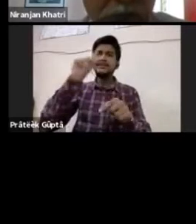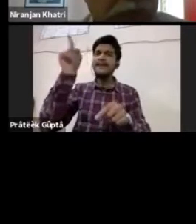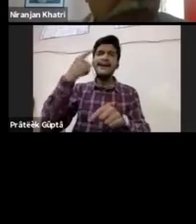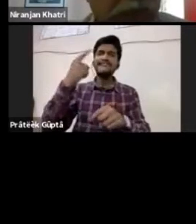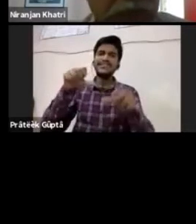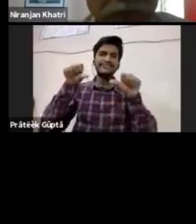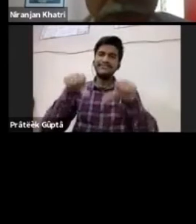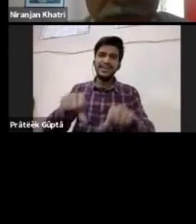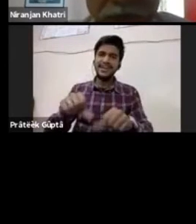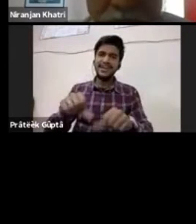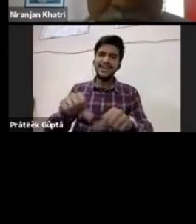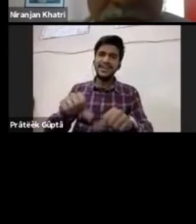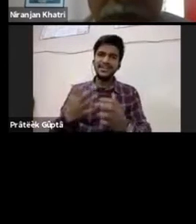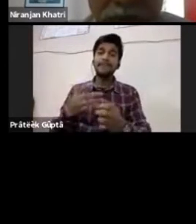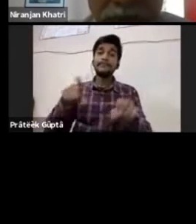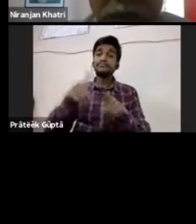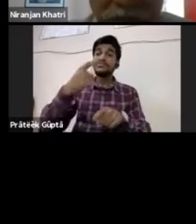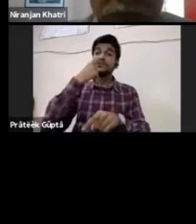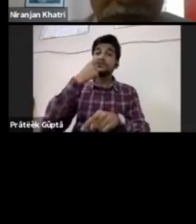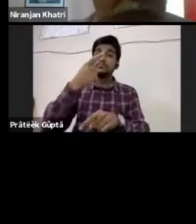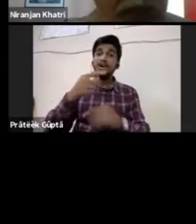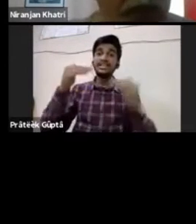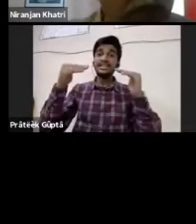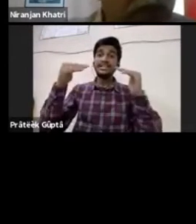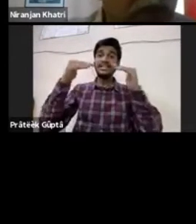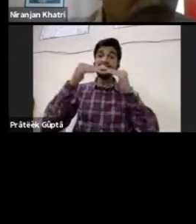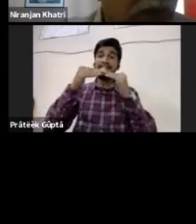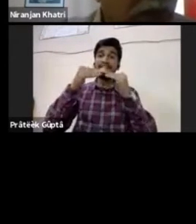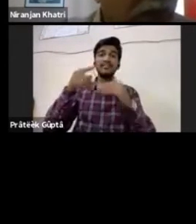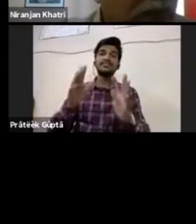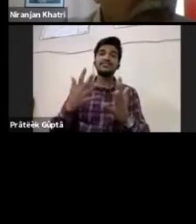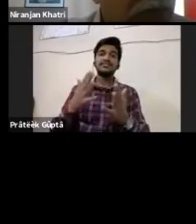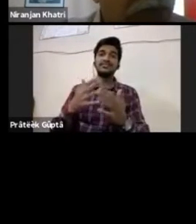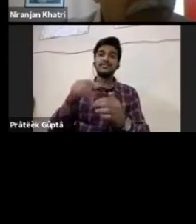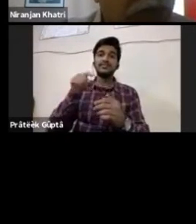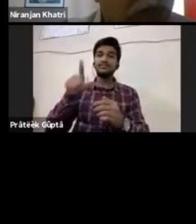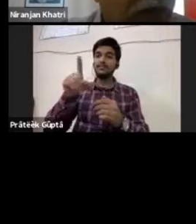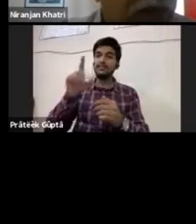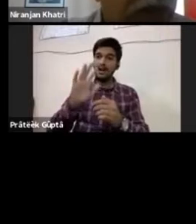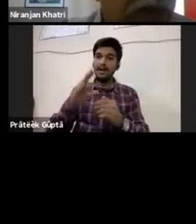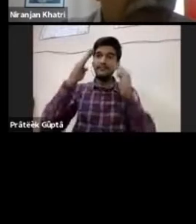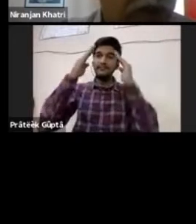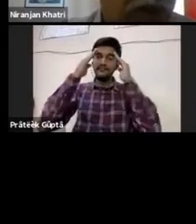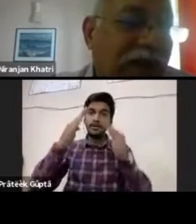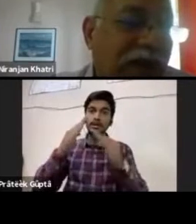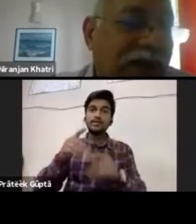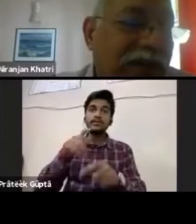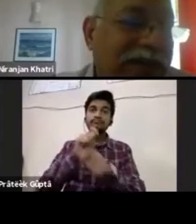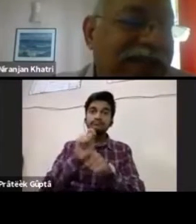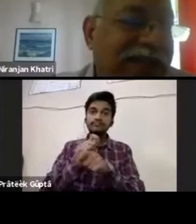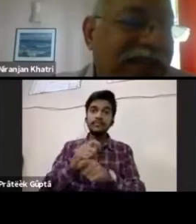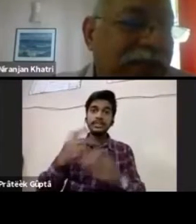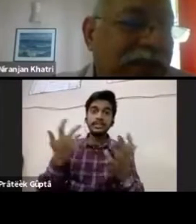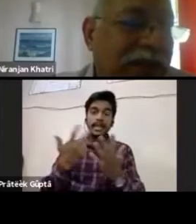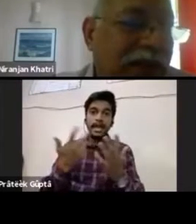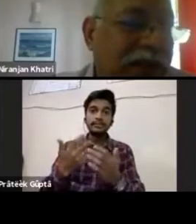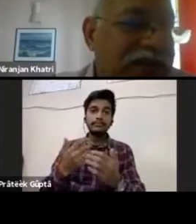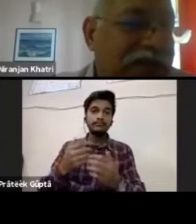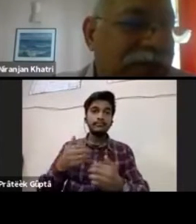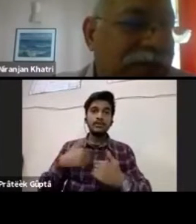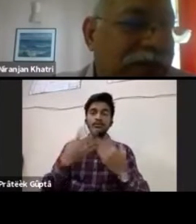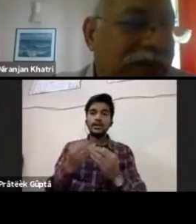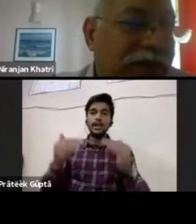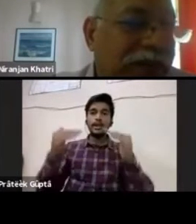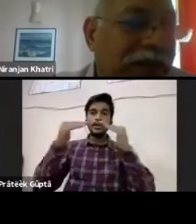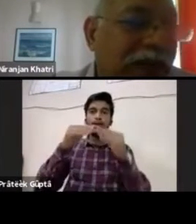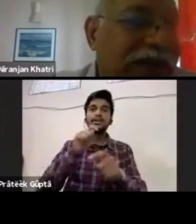नहीं डाली, तो मैं भी बहुत से काम कर सकता हूँ, बहुत से नहीं कर सकता, तो मेरे और आपके बीच में बाउंड्री एबल और डिसेबल की क्यों हो? एक तो ये बात